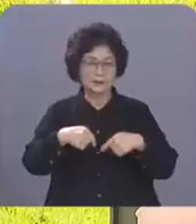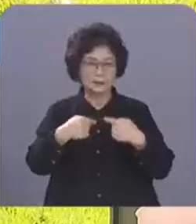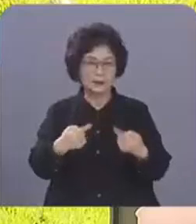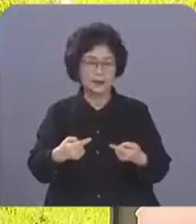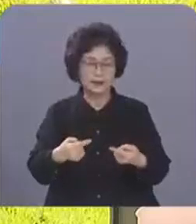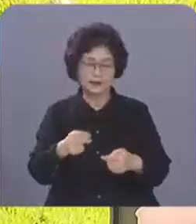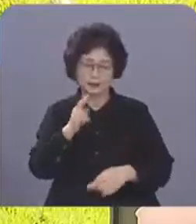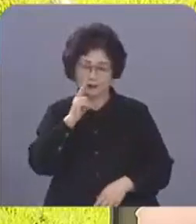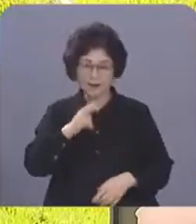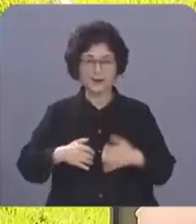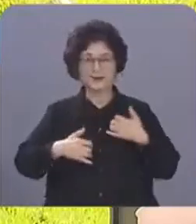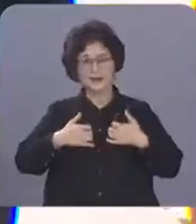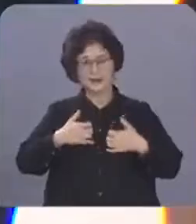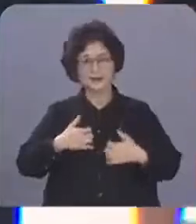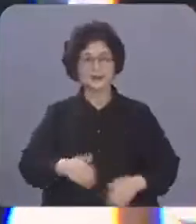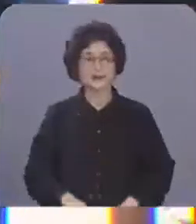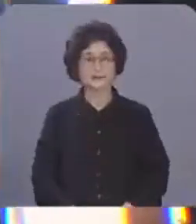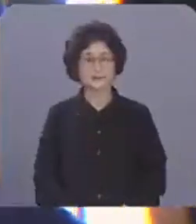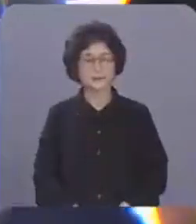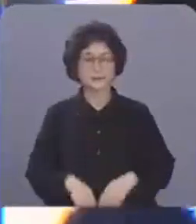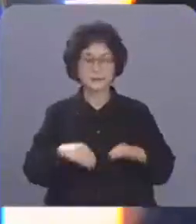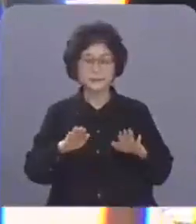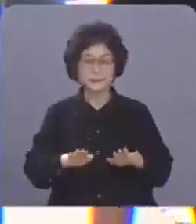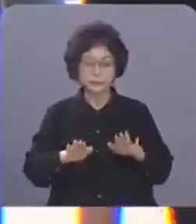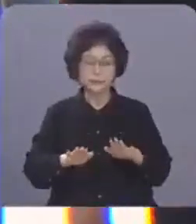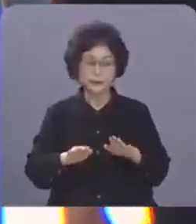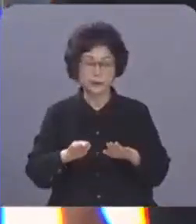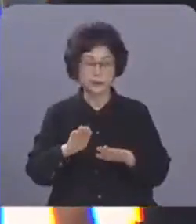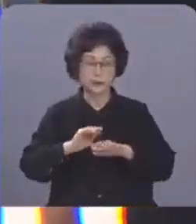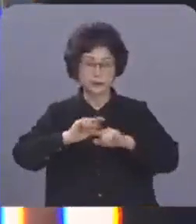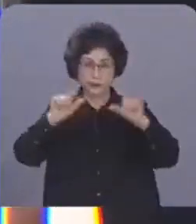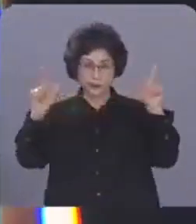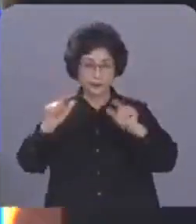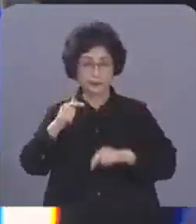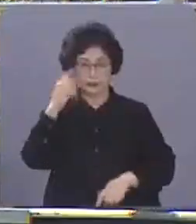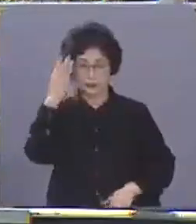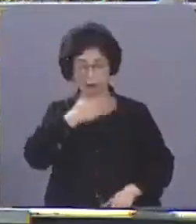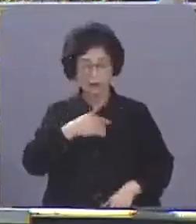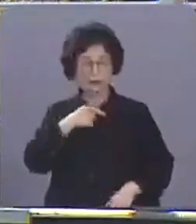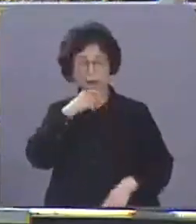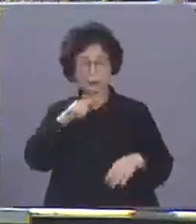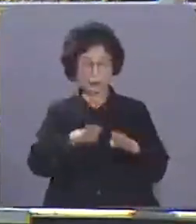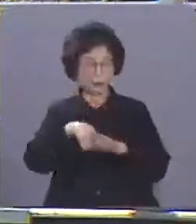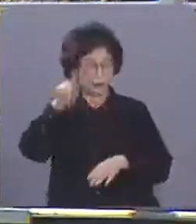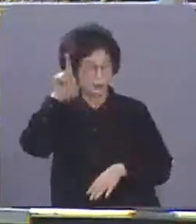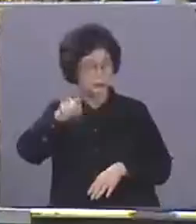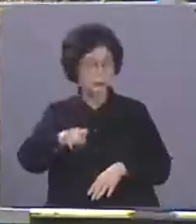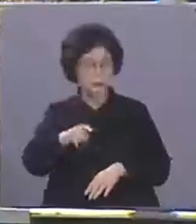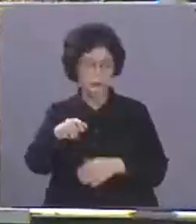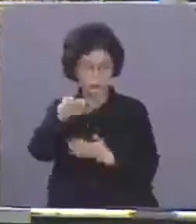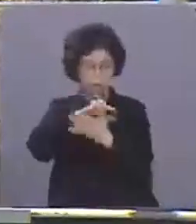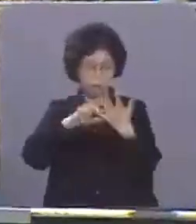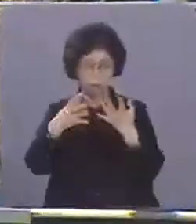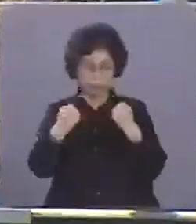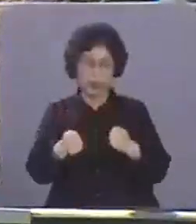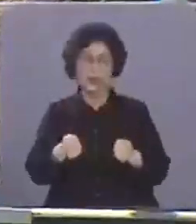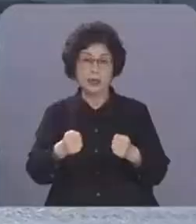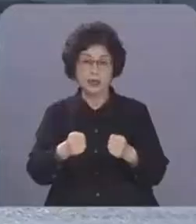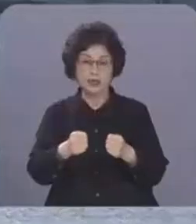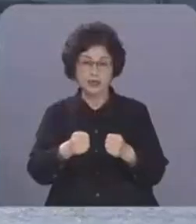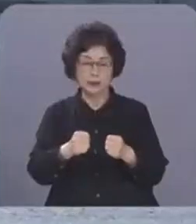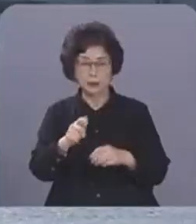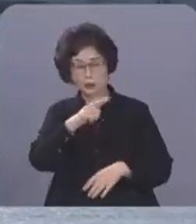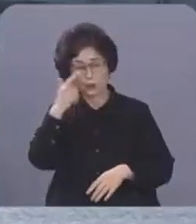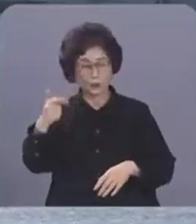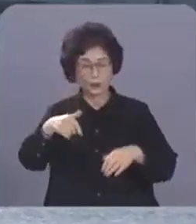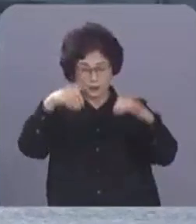되는데 너무 즐겁네요. 오늘 비교적 화창했던 부산은 일요일인 내일은 다소 구름이 많은 흐린 날씨 속에